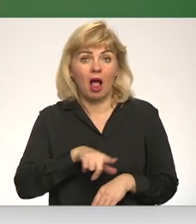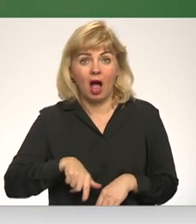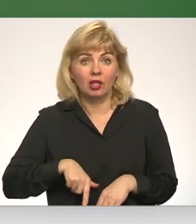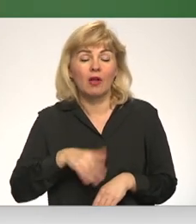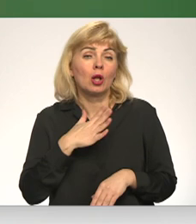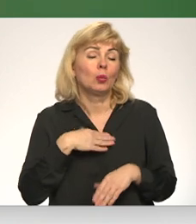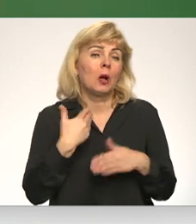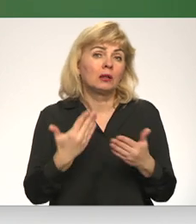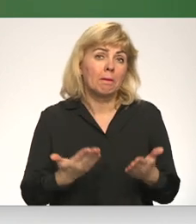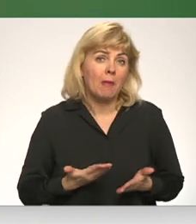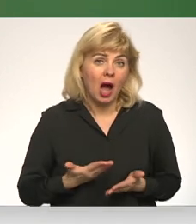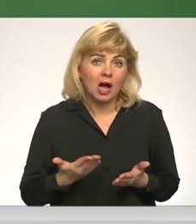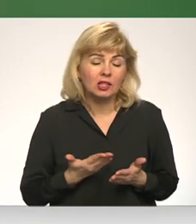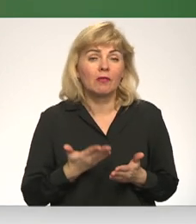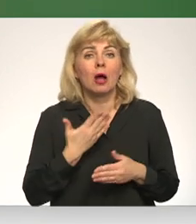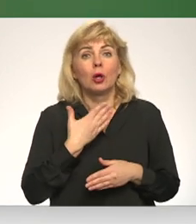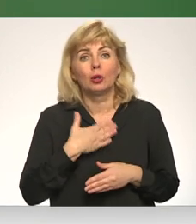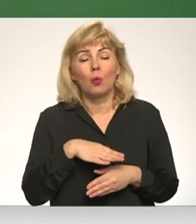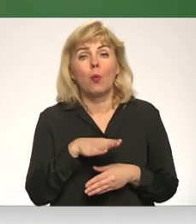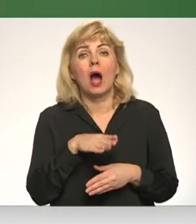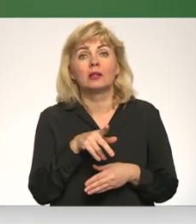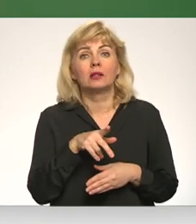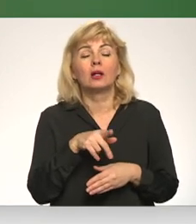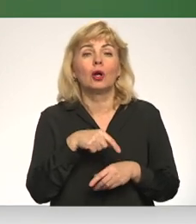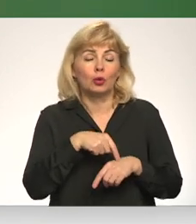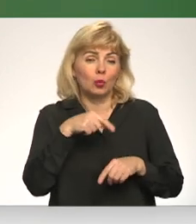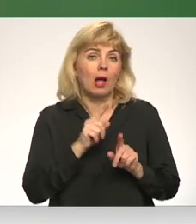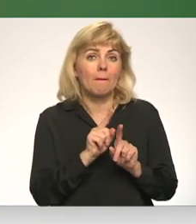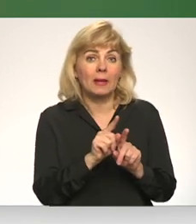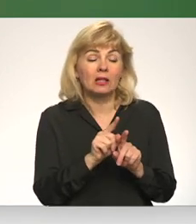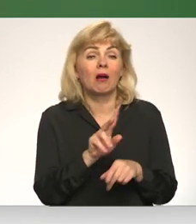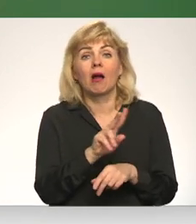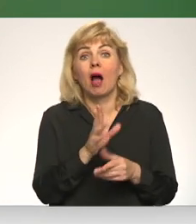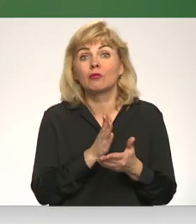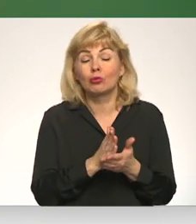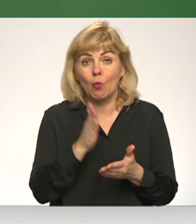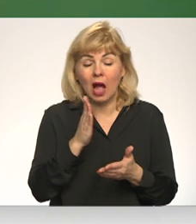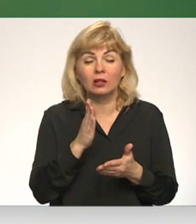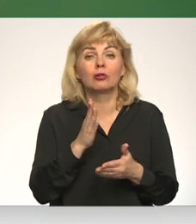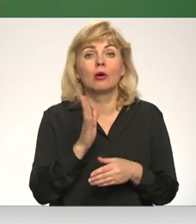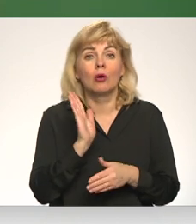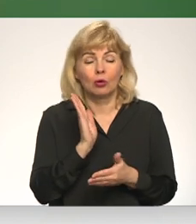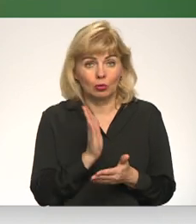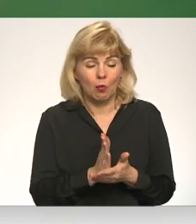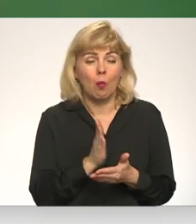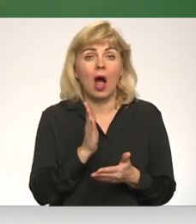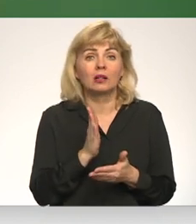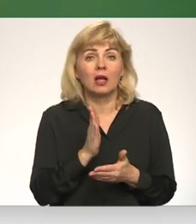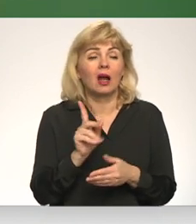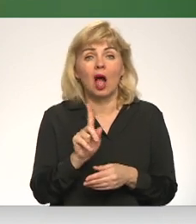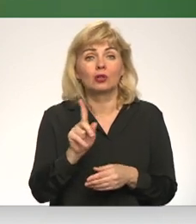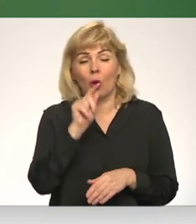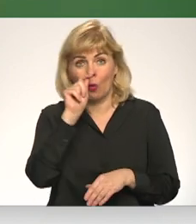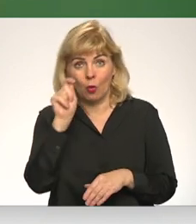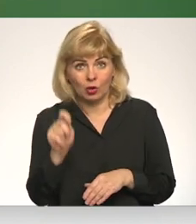ļoti pārdzīvojam, ļoti jūtam līdz par to, kas ir noticis un notiek šobrīd Ukrainā,